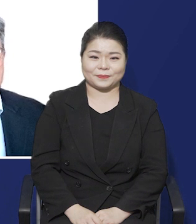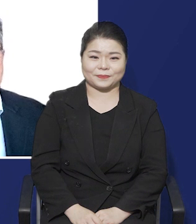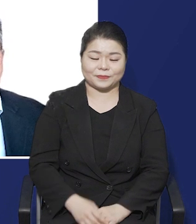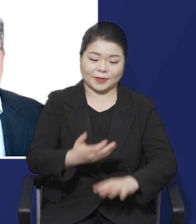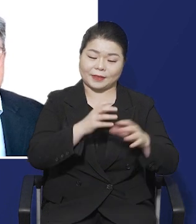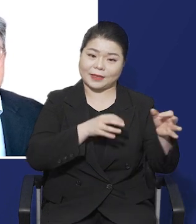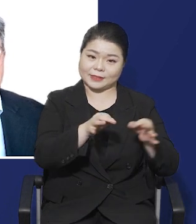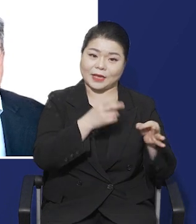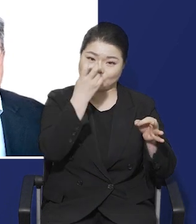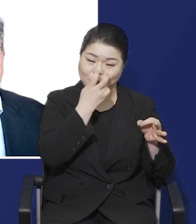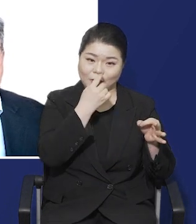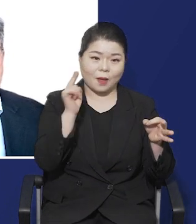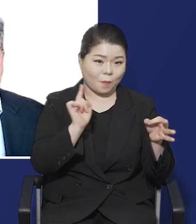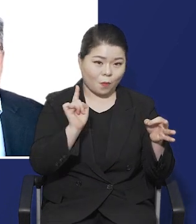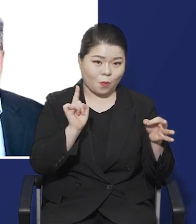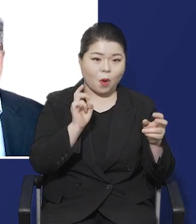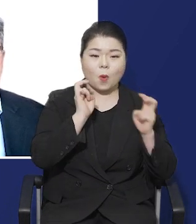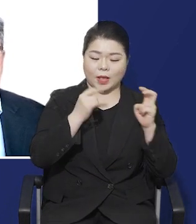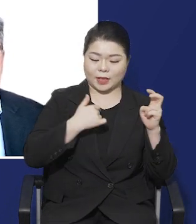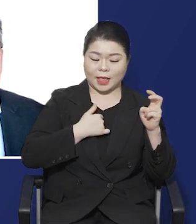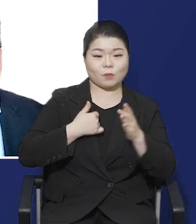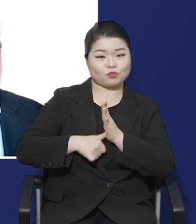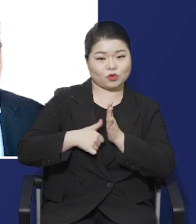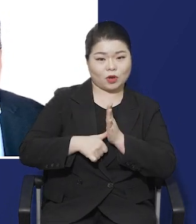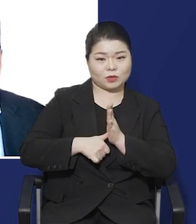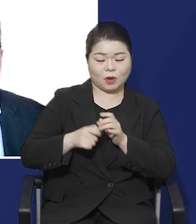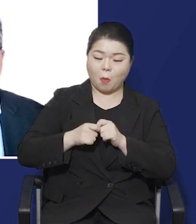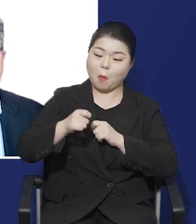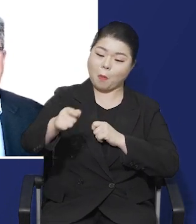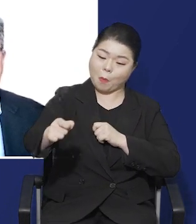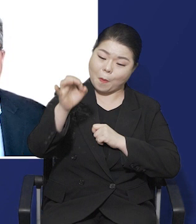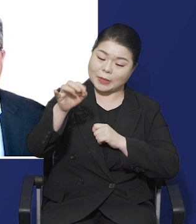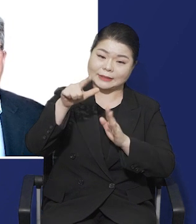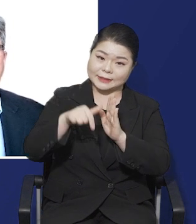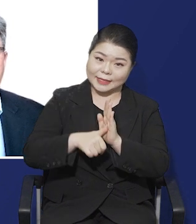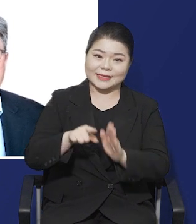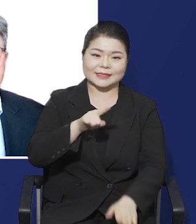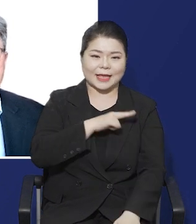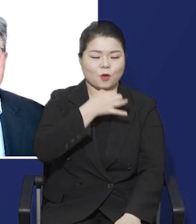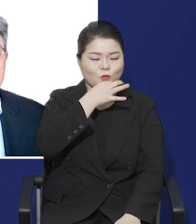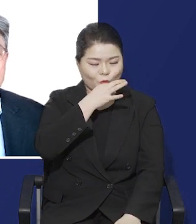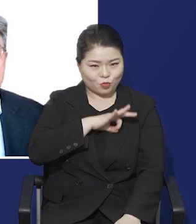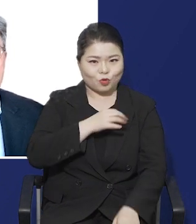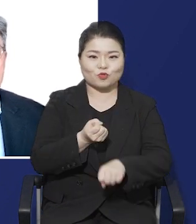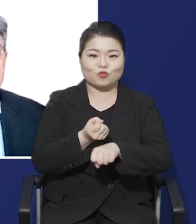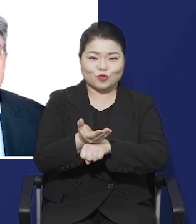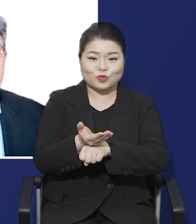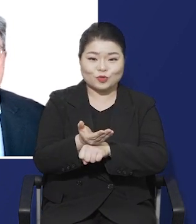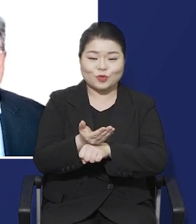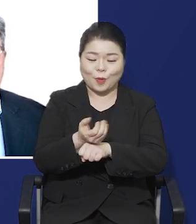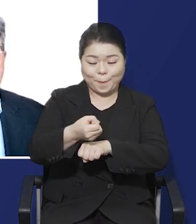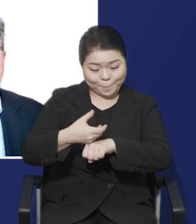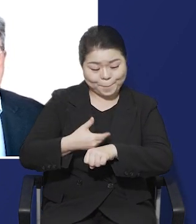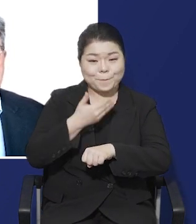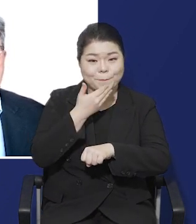해외 시장 조사라 함은 기업이 자신의 제품을 장기적인 관점에서 가장 효율적으로 수출입할 수